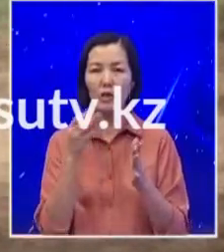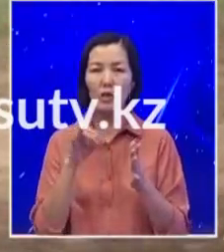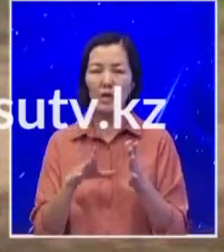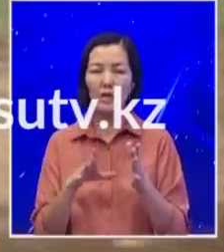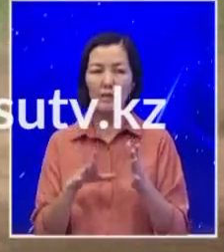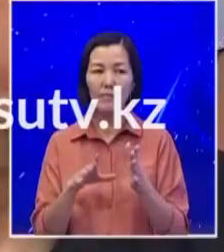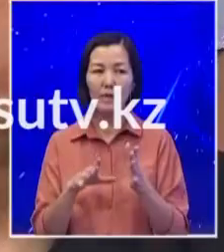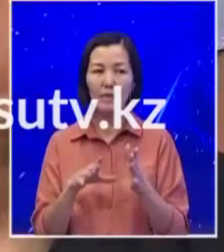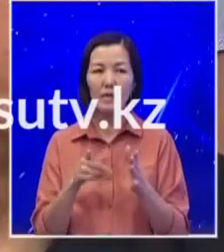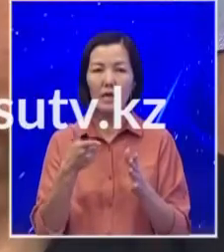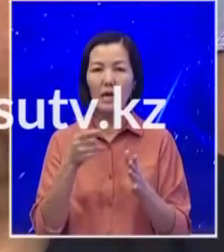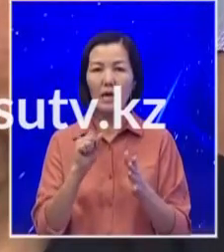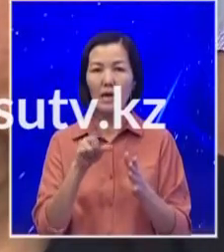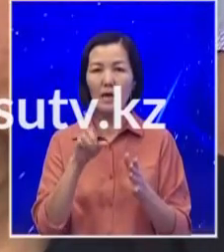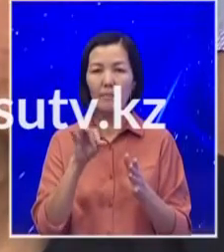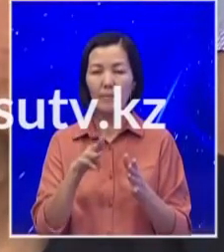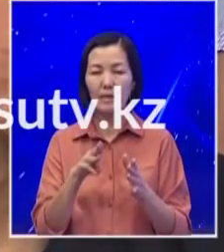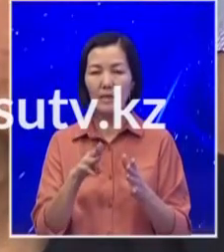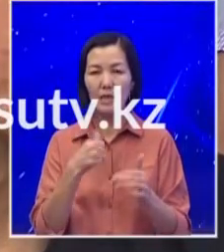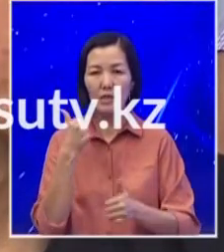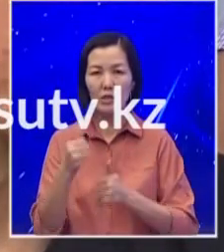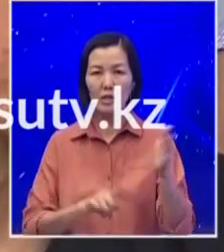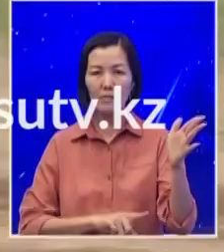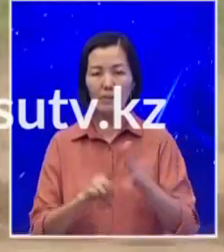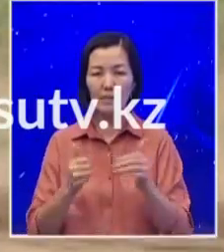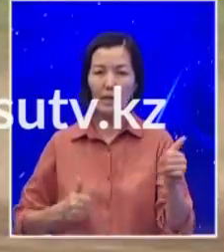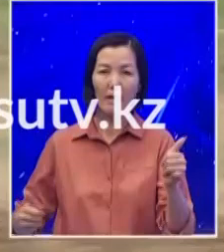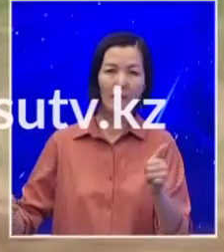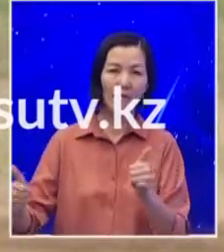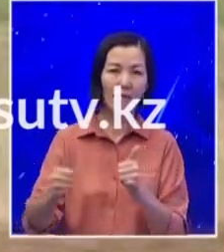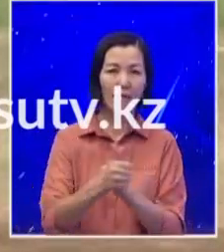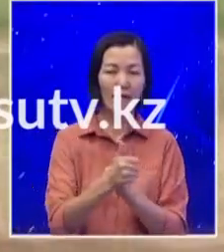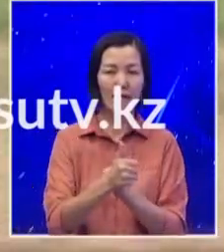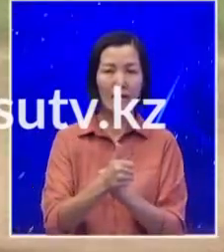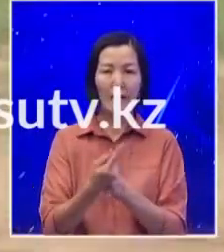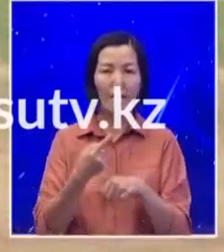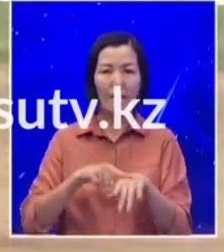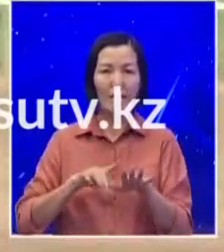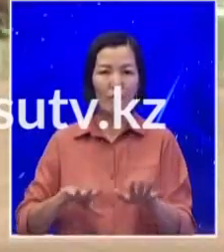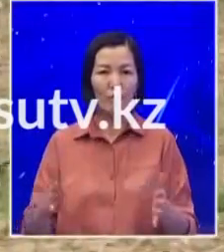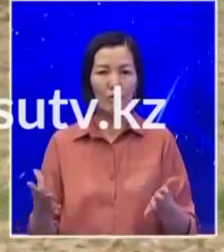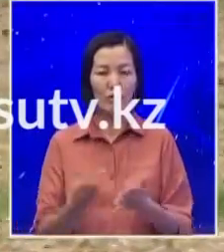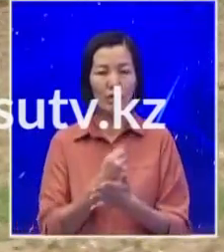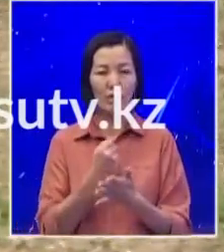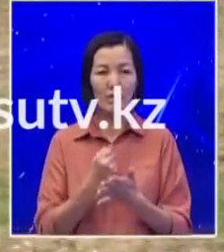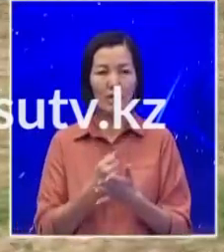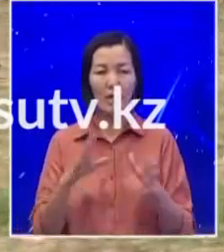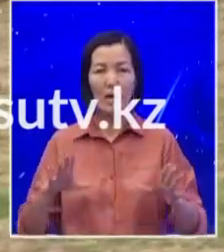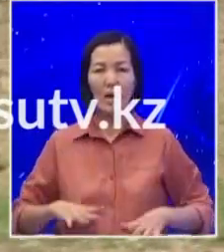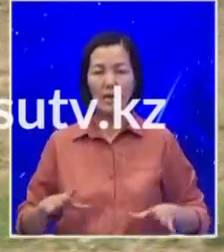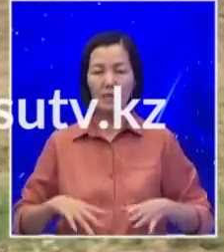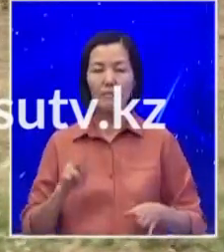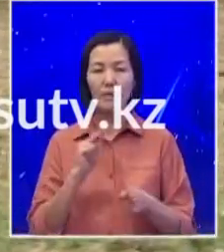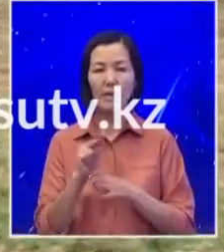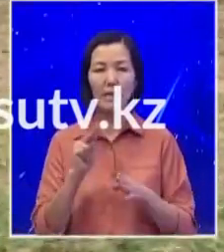Ғабит Үмбетовтің қарасы сайыс басталғаннан топ басында болып, мәреге де бәйгенің алдынан келді. Атбегілердің айтуынша,